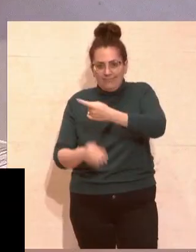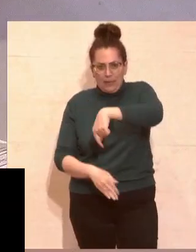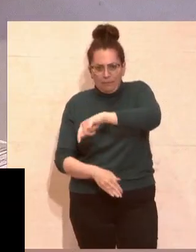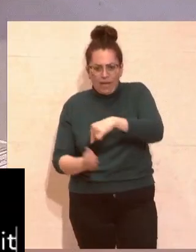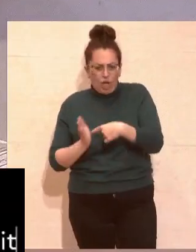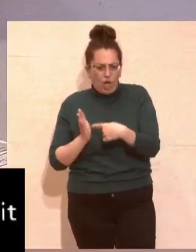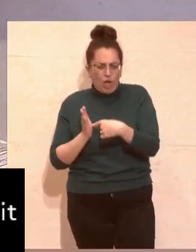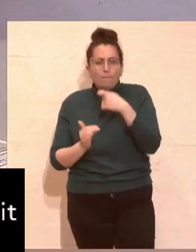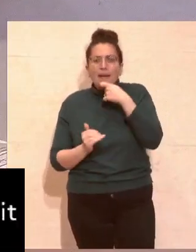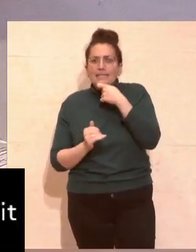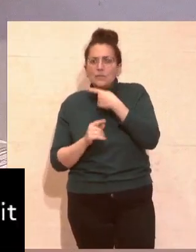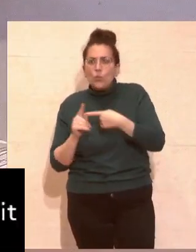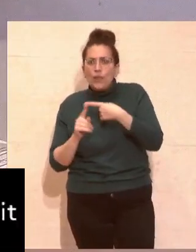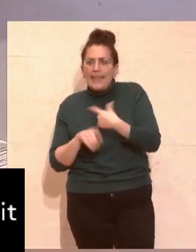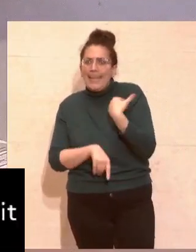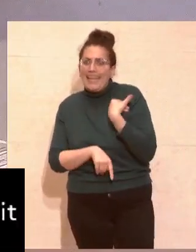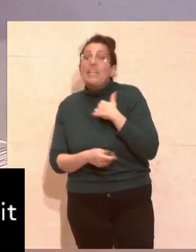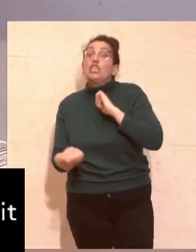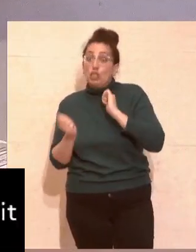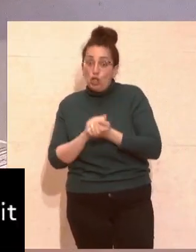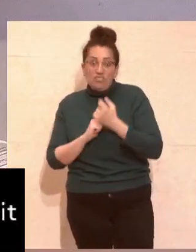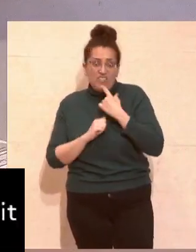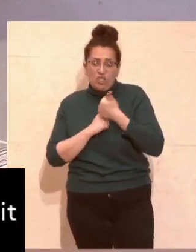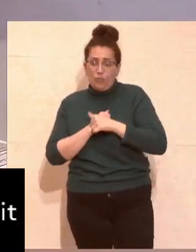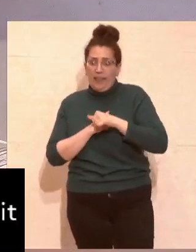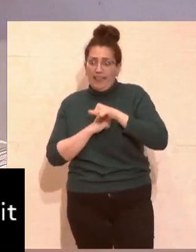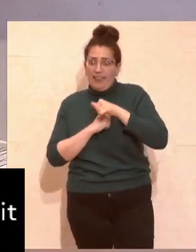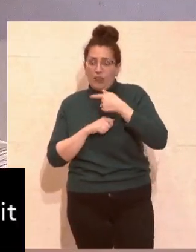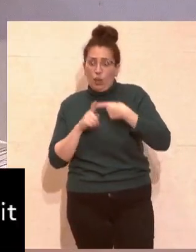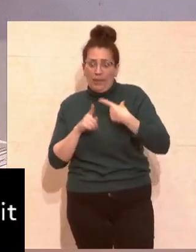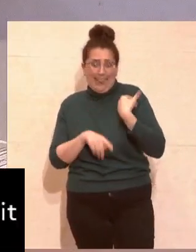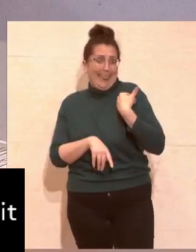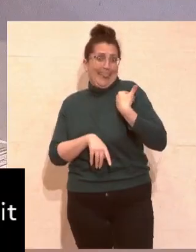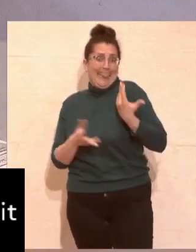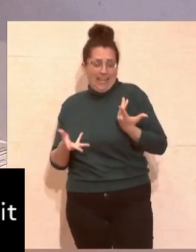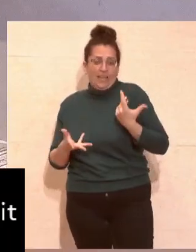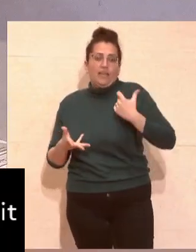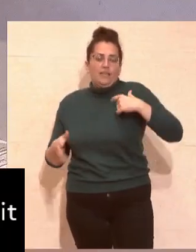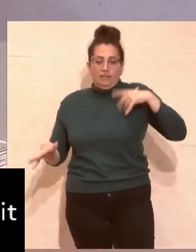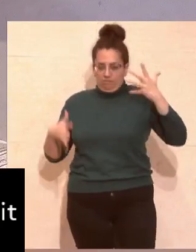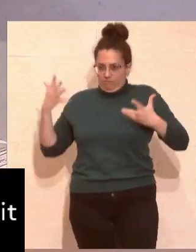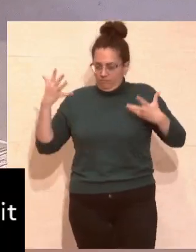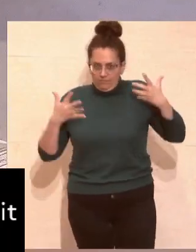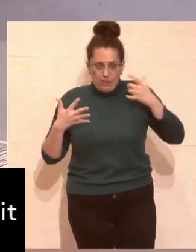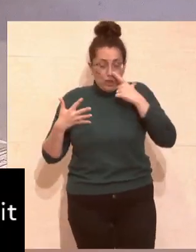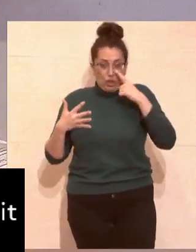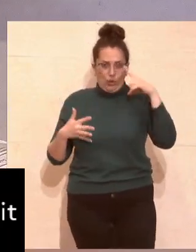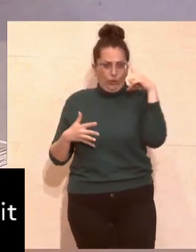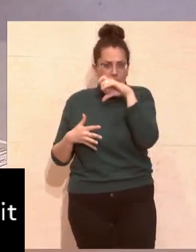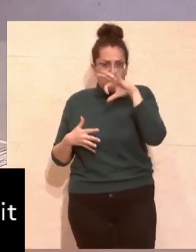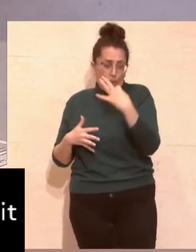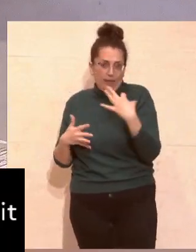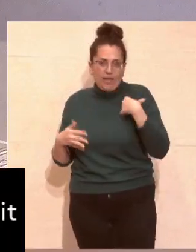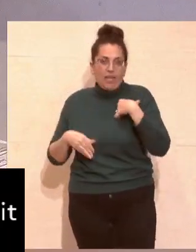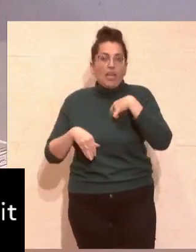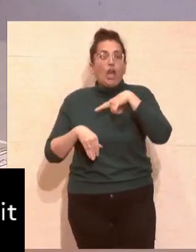mi-mars. Donc, je l'ai fait, moi, une semaine et demie. Très difficile parce que ça reste encore très noir de faire le